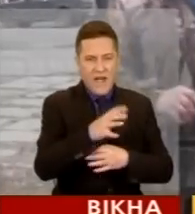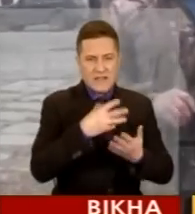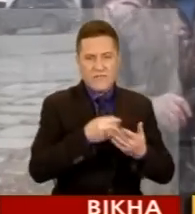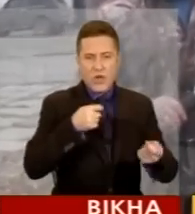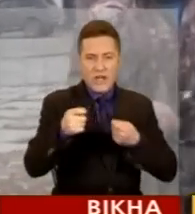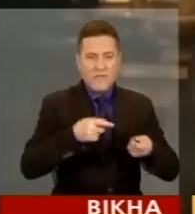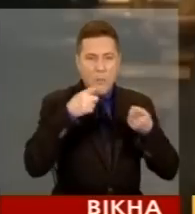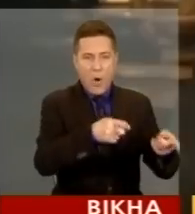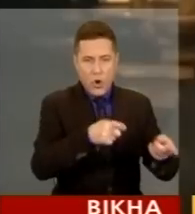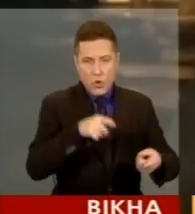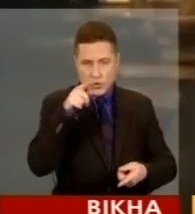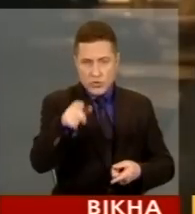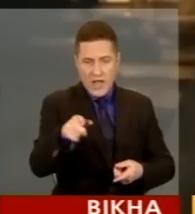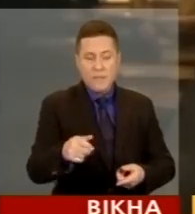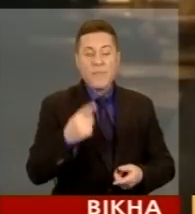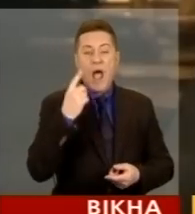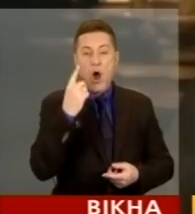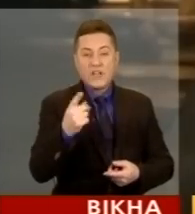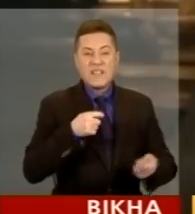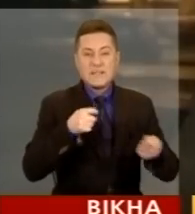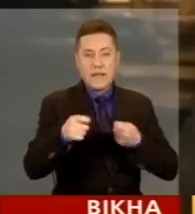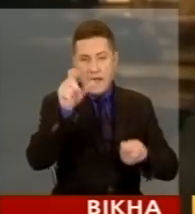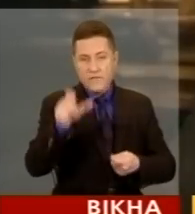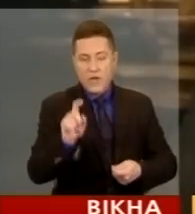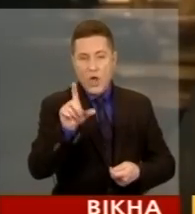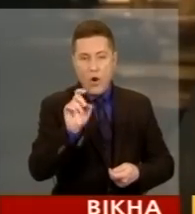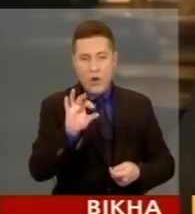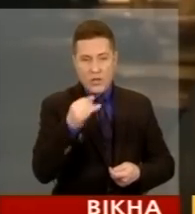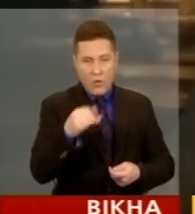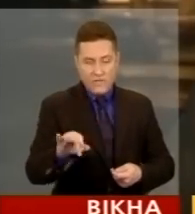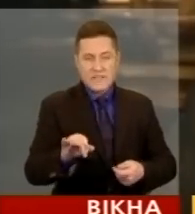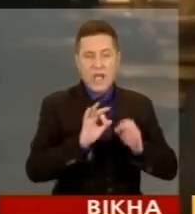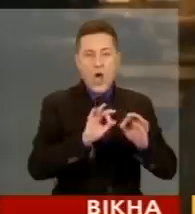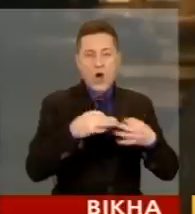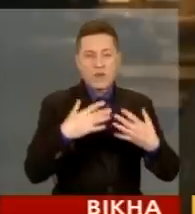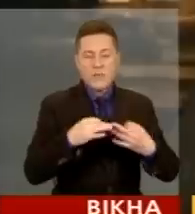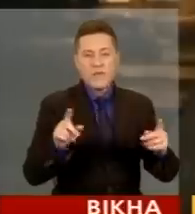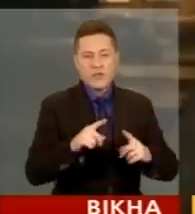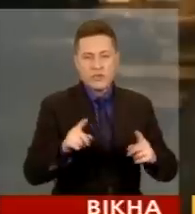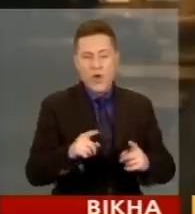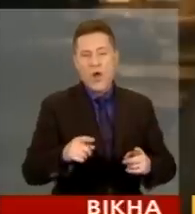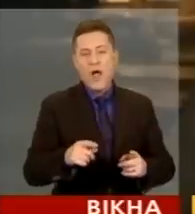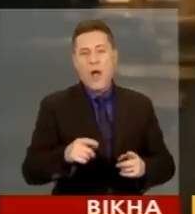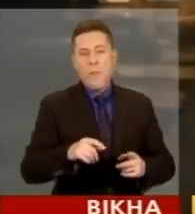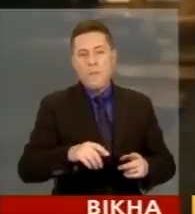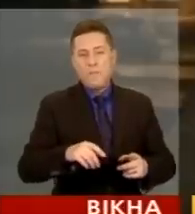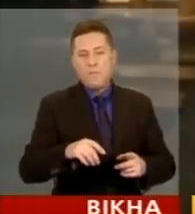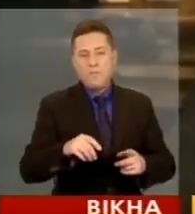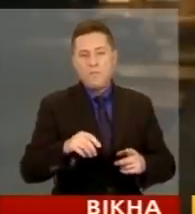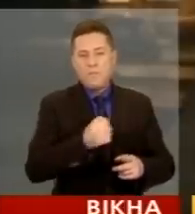один з керівників, Ходаковський, теж на камери, розповів, що рядові бійці – то маргінали та асоціальні